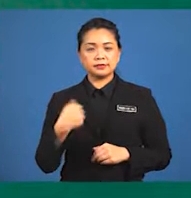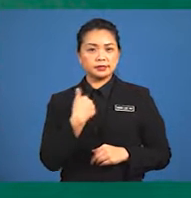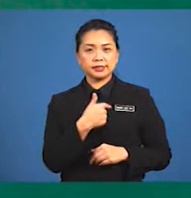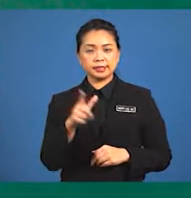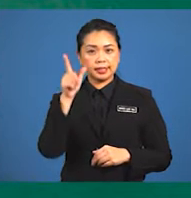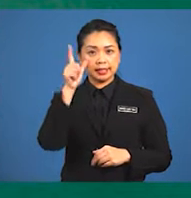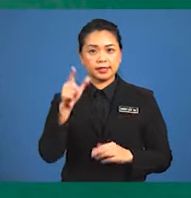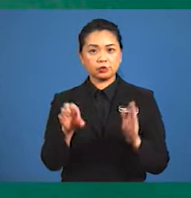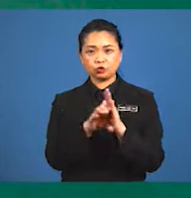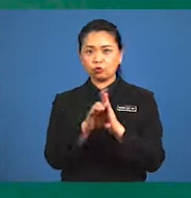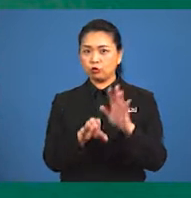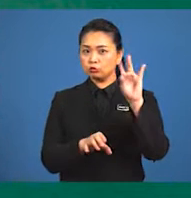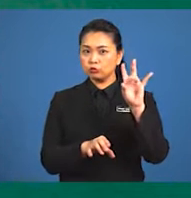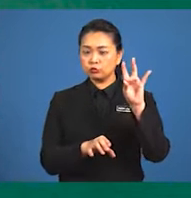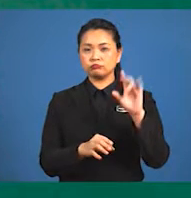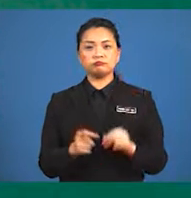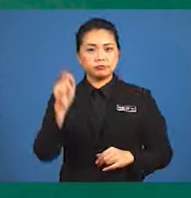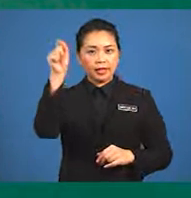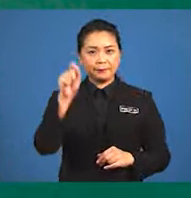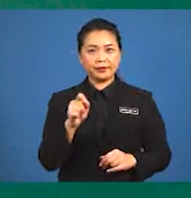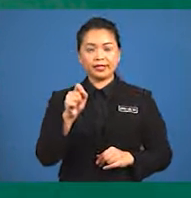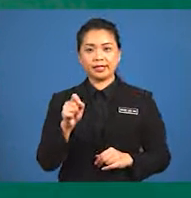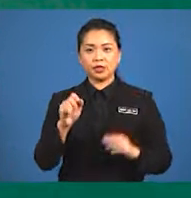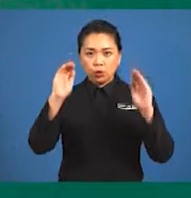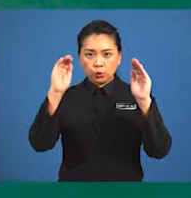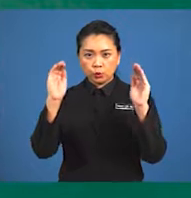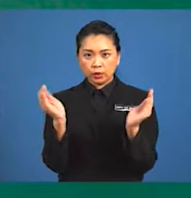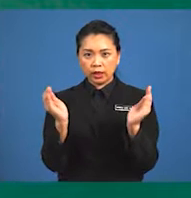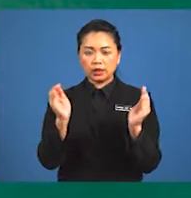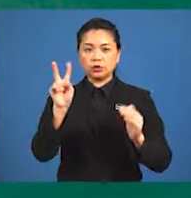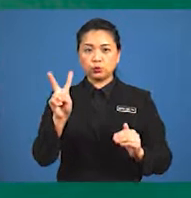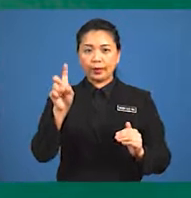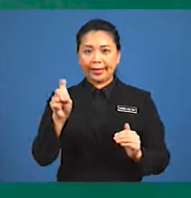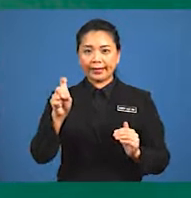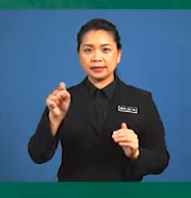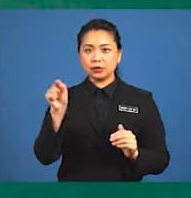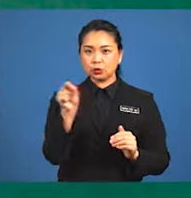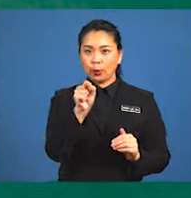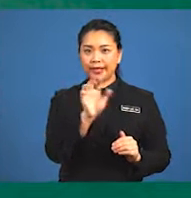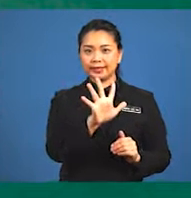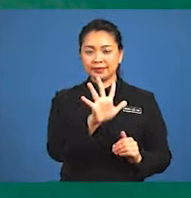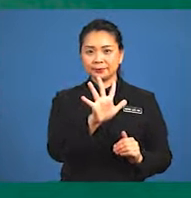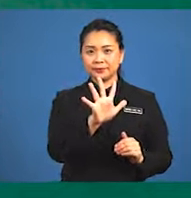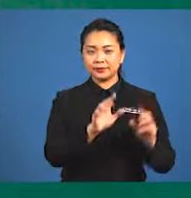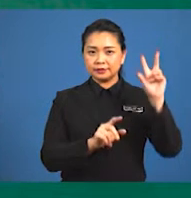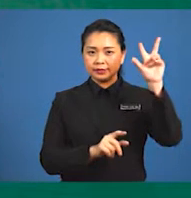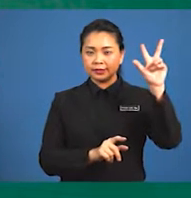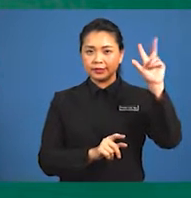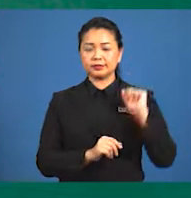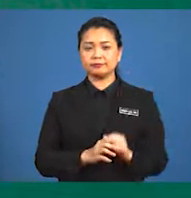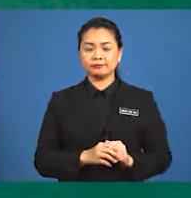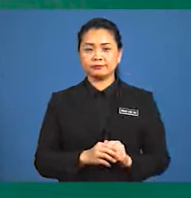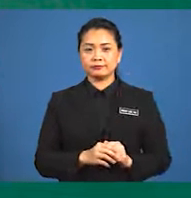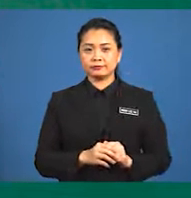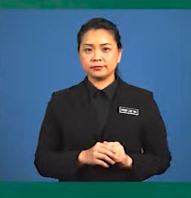Kita lihat contoh yang ketujuh. Kamirkan kurungan 2x tolak 5 kuasa